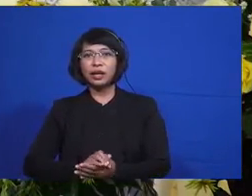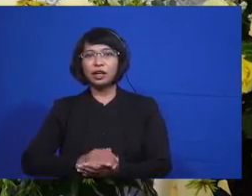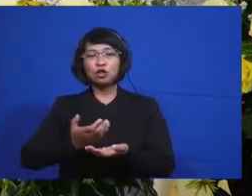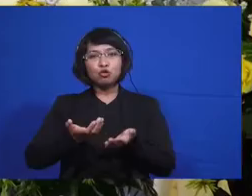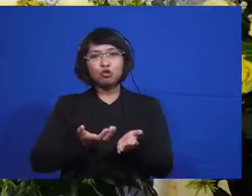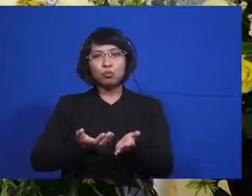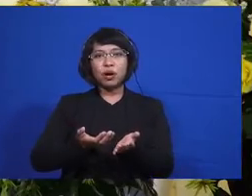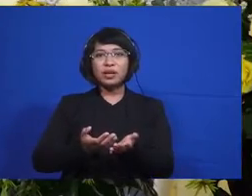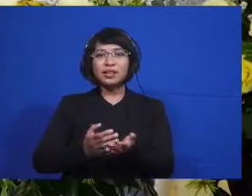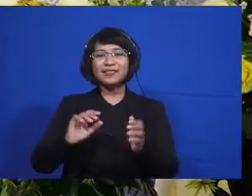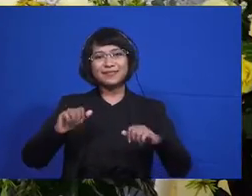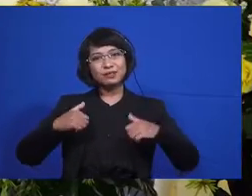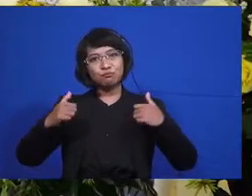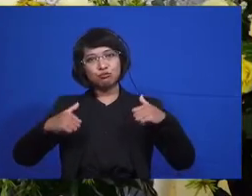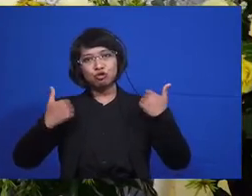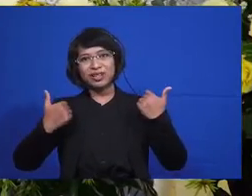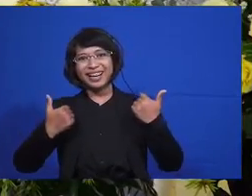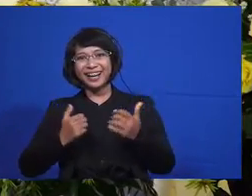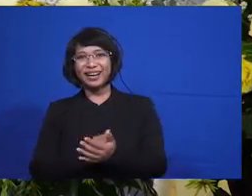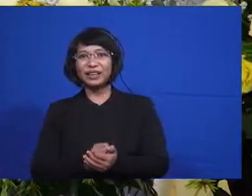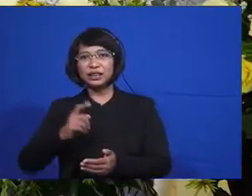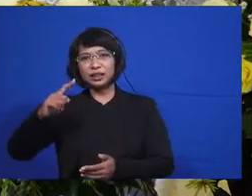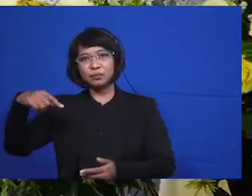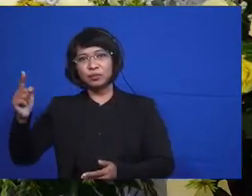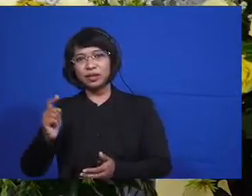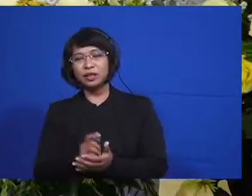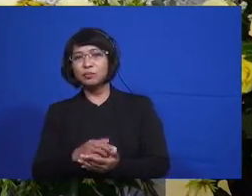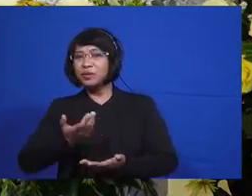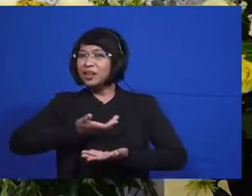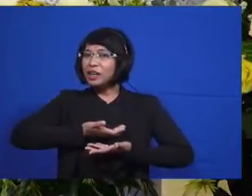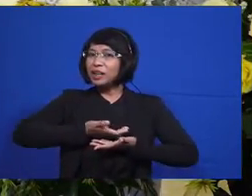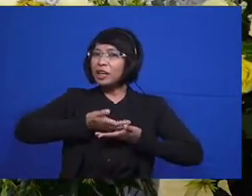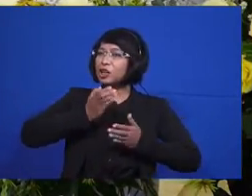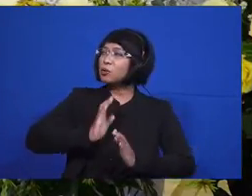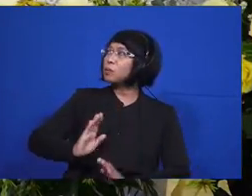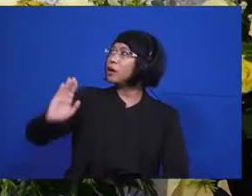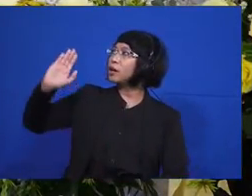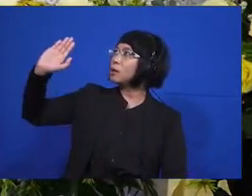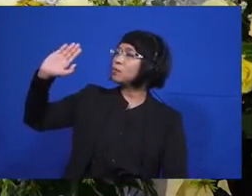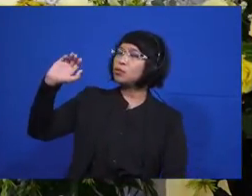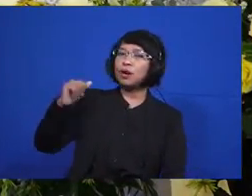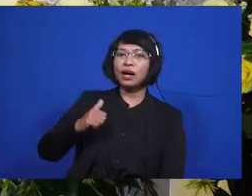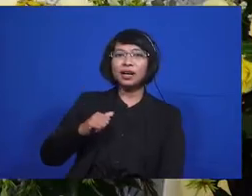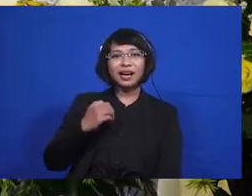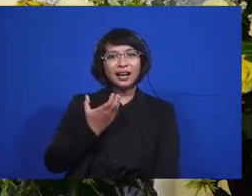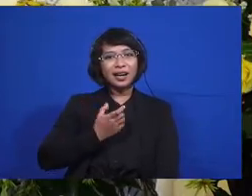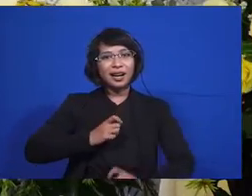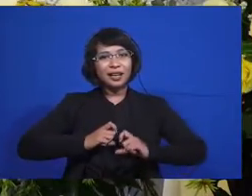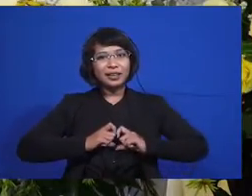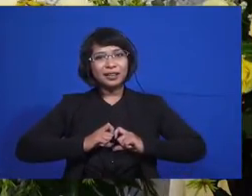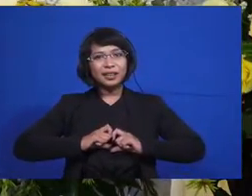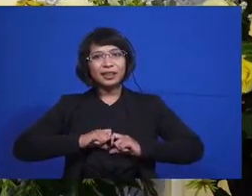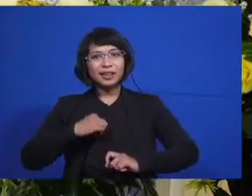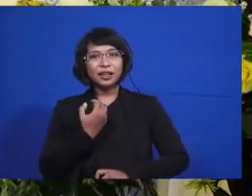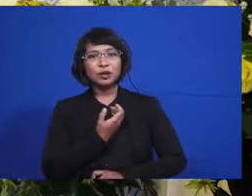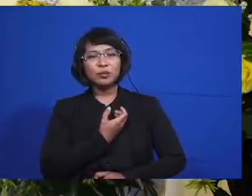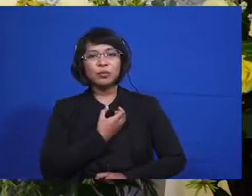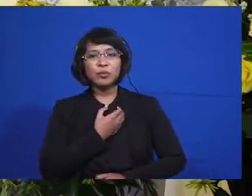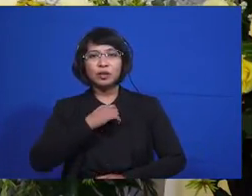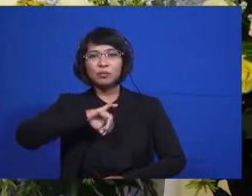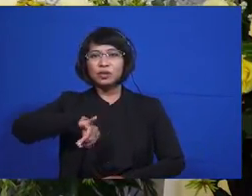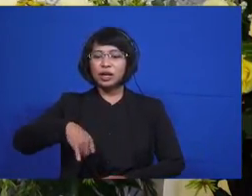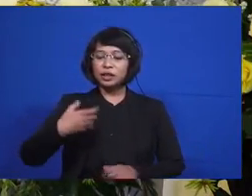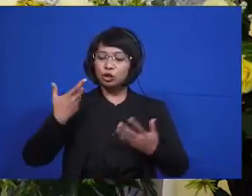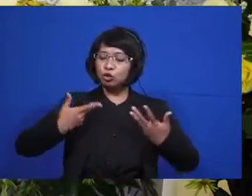dan sempurna, yang benar dan yang berkenan padamu, agar bagi kami menjadi tubuh dan darah